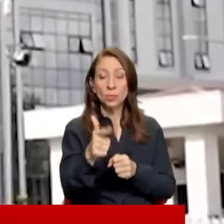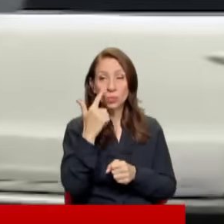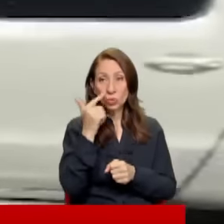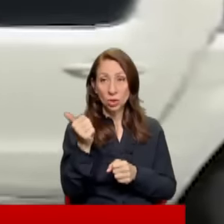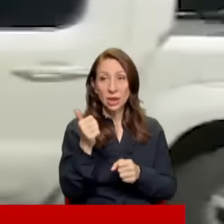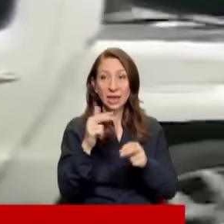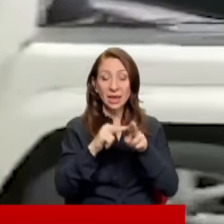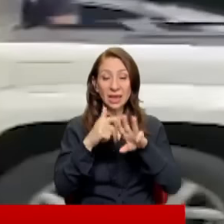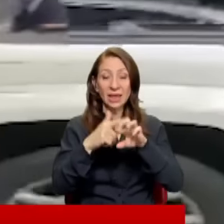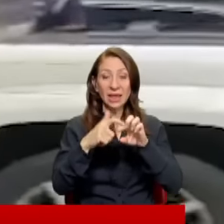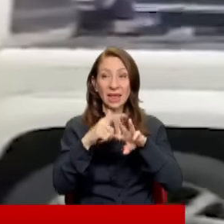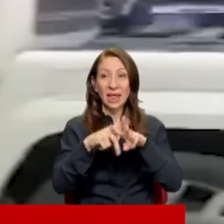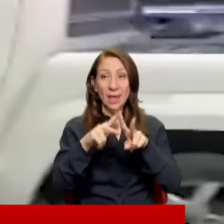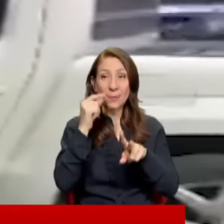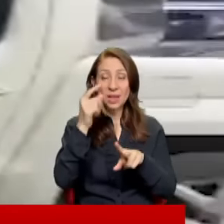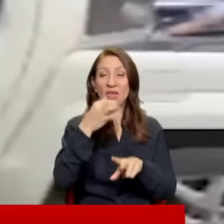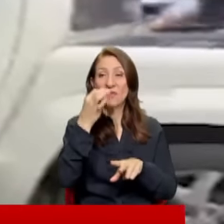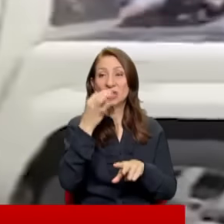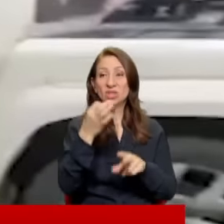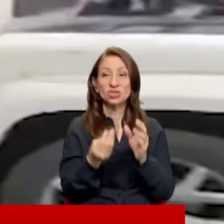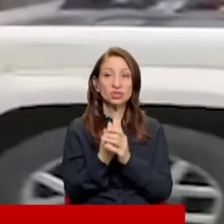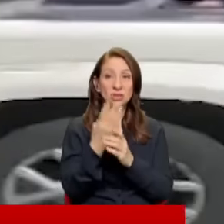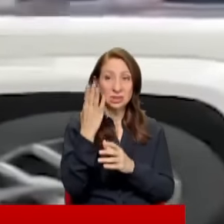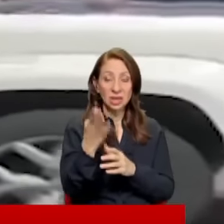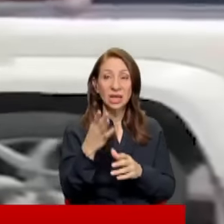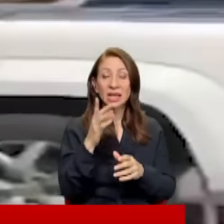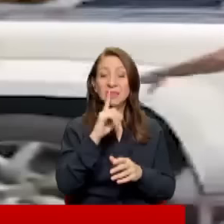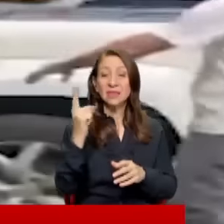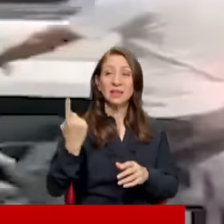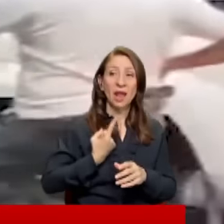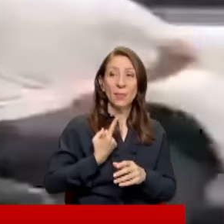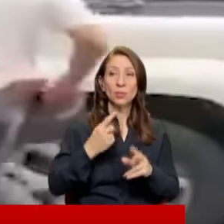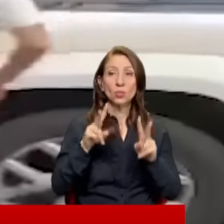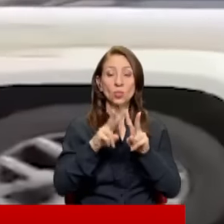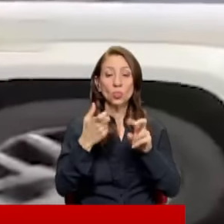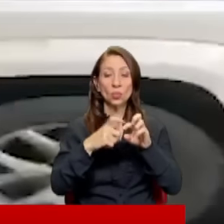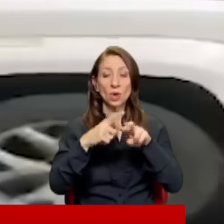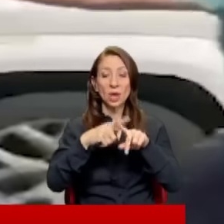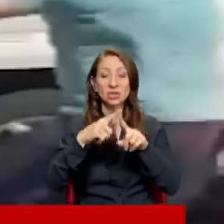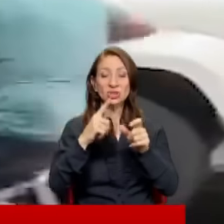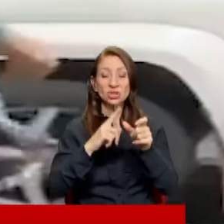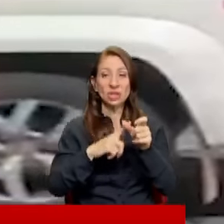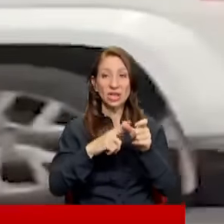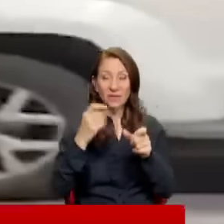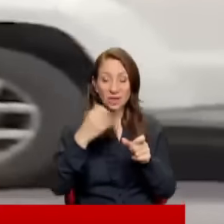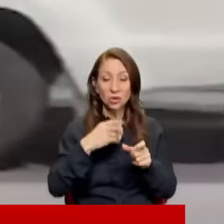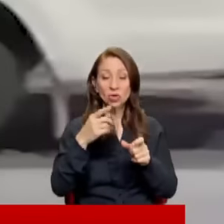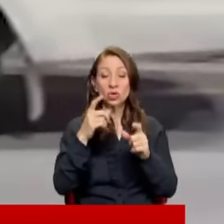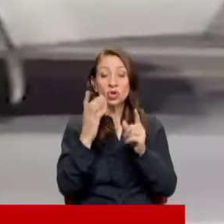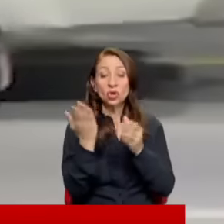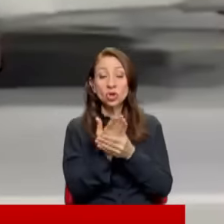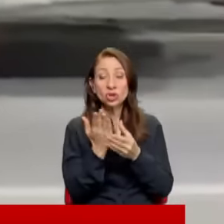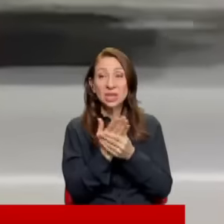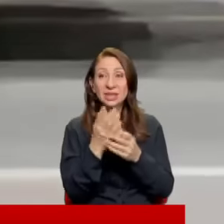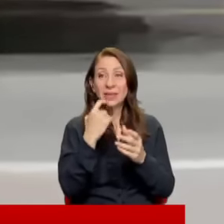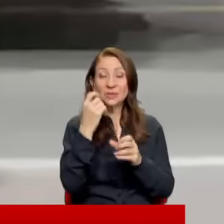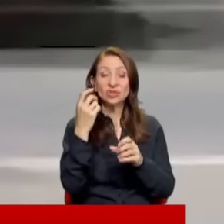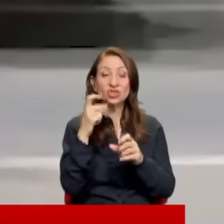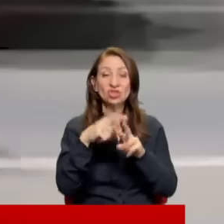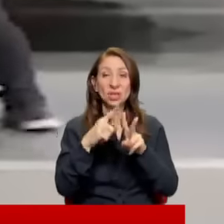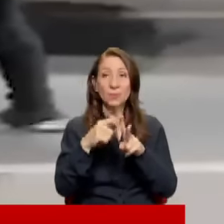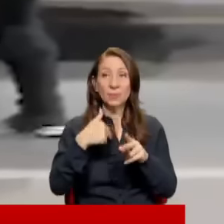Müdürü Kerem Gökay Öner'in de ifadesi ortaya çıktı talimatları Murat Çelik verdi dosyayı demirc üzerinden yürüttü dedi